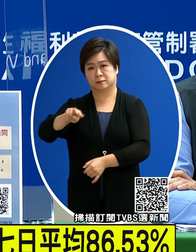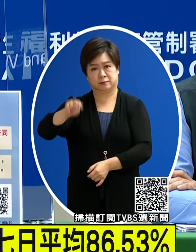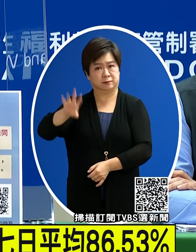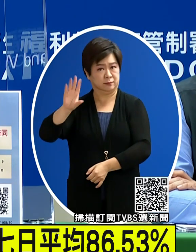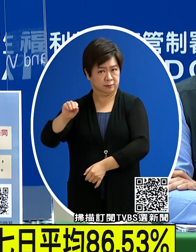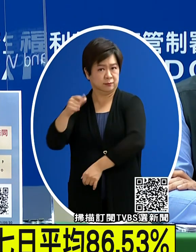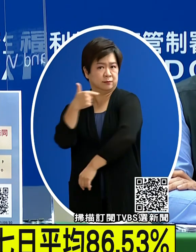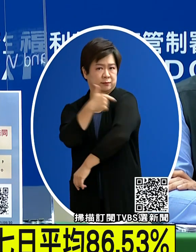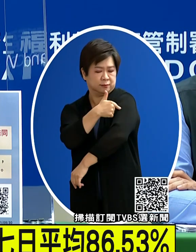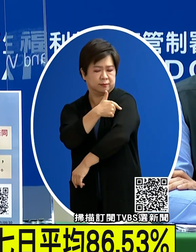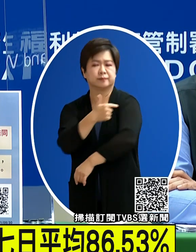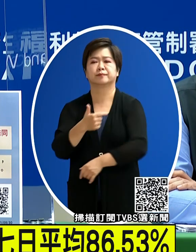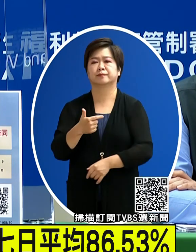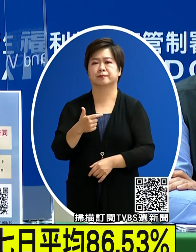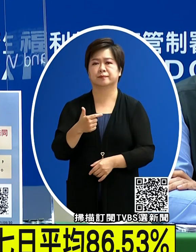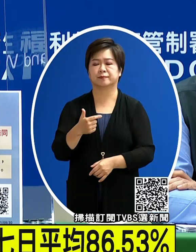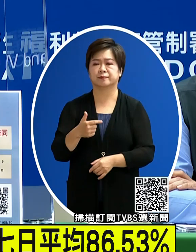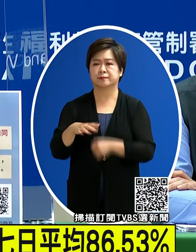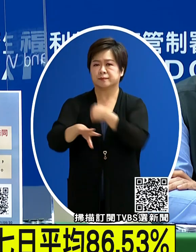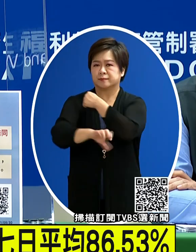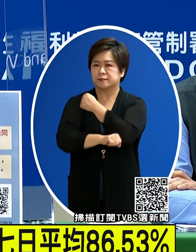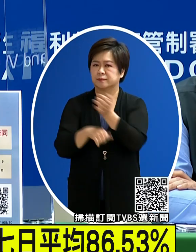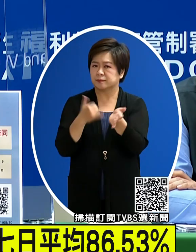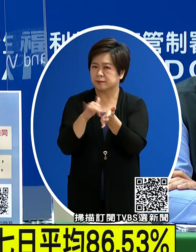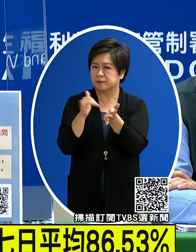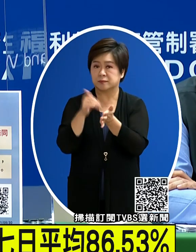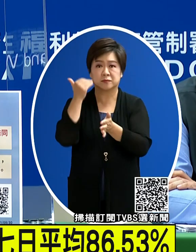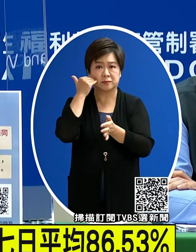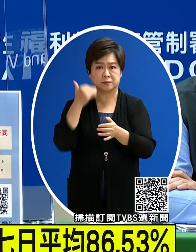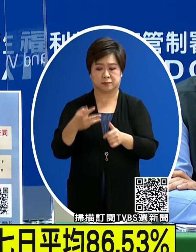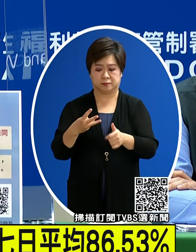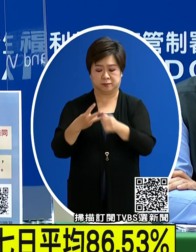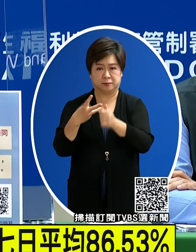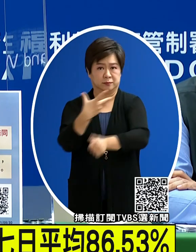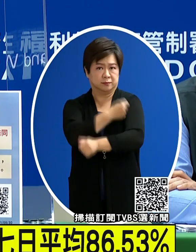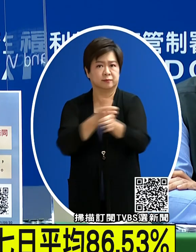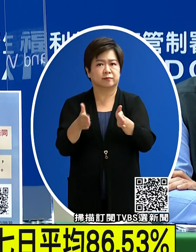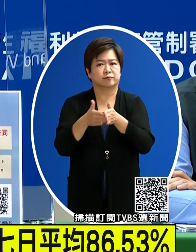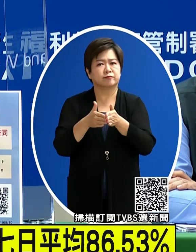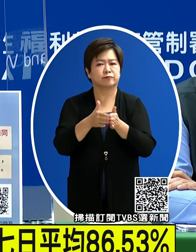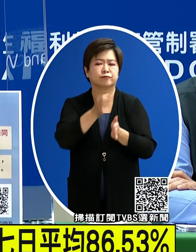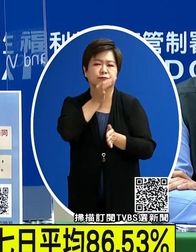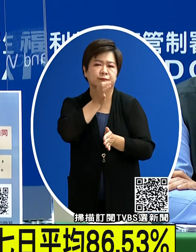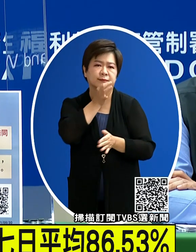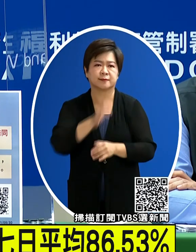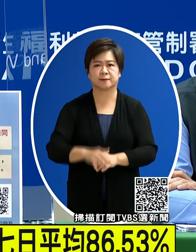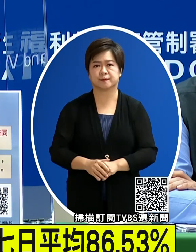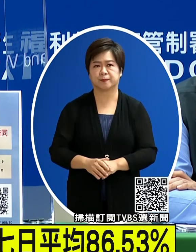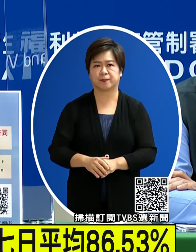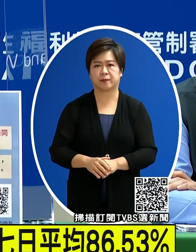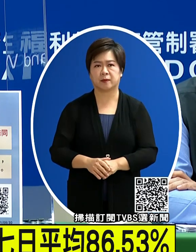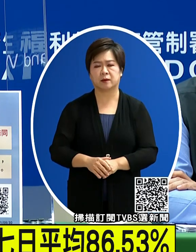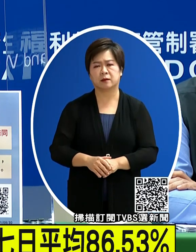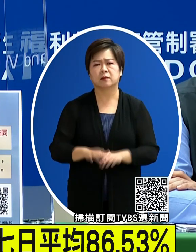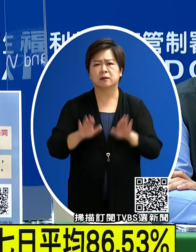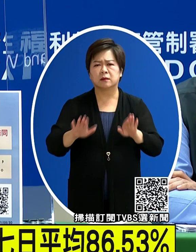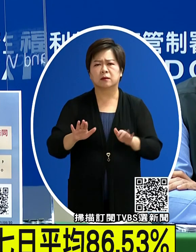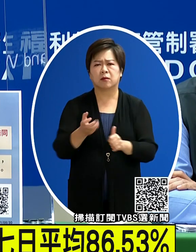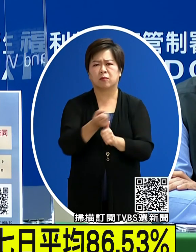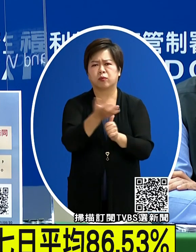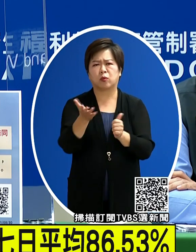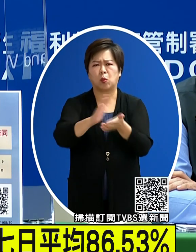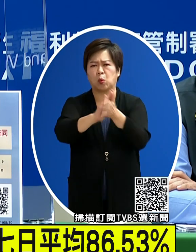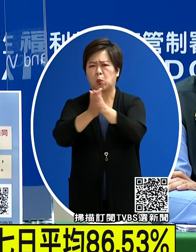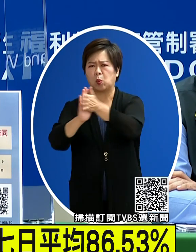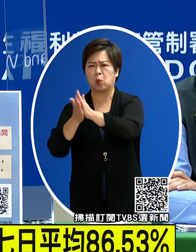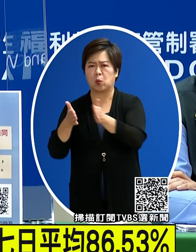2000万剂，好，那这个哈基本的如果打第三剂应该是够，好，那不过哈其实疫情一直在变化，它